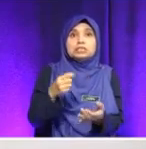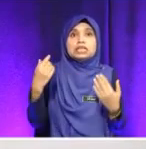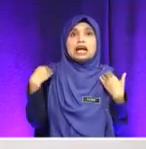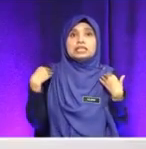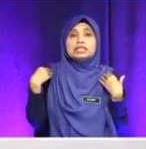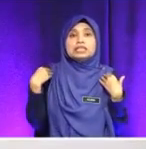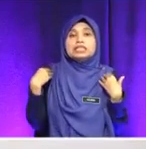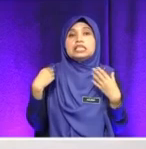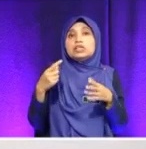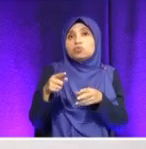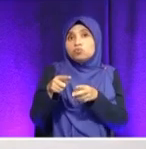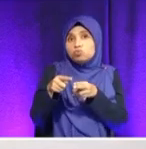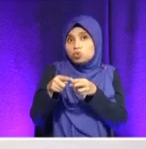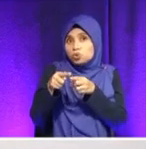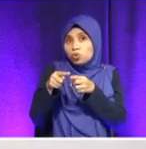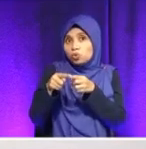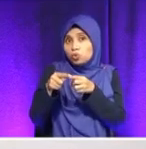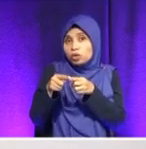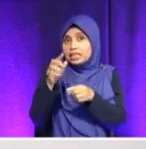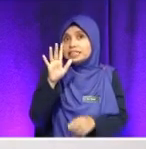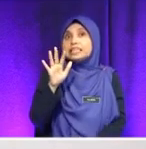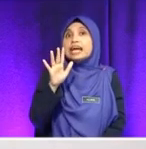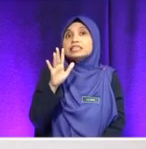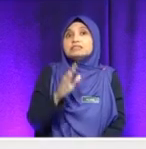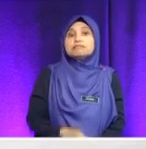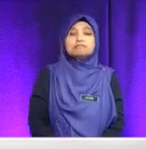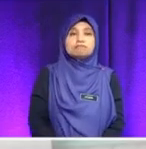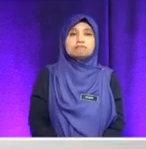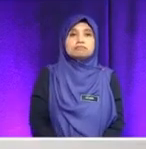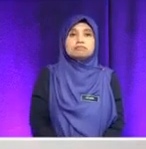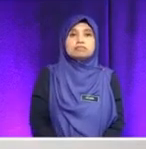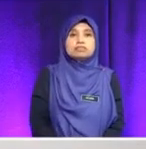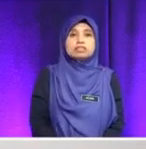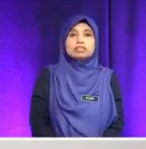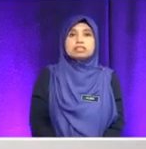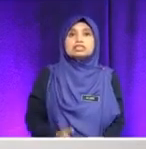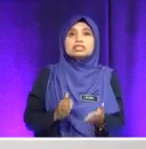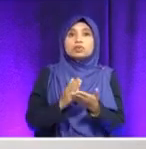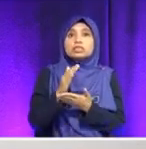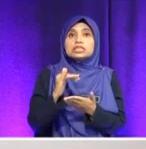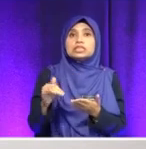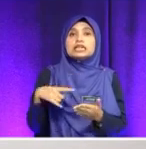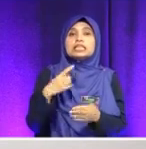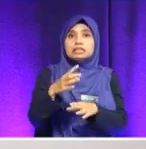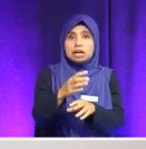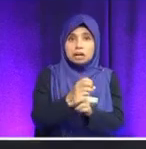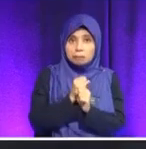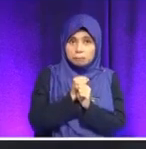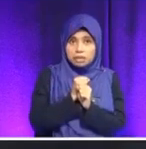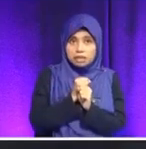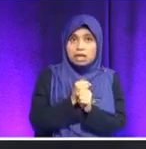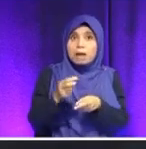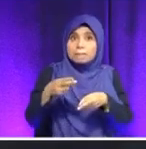jari. Oh. Okey, selesai. Okey, jadi langkah seterusnya kita buat apa? Kita ambil